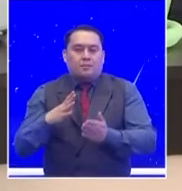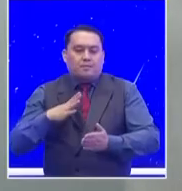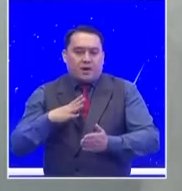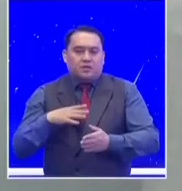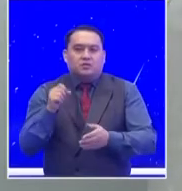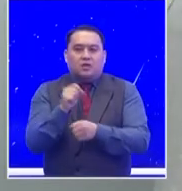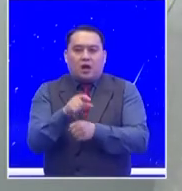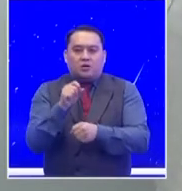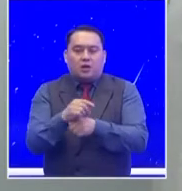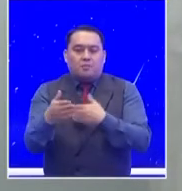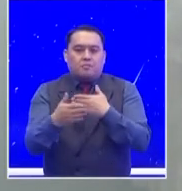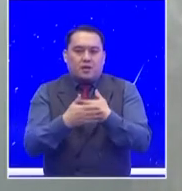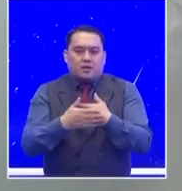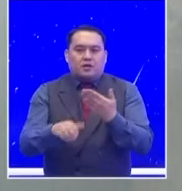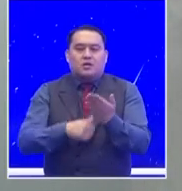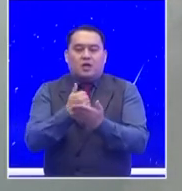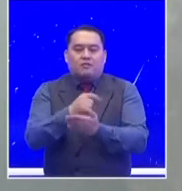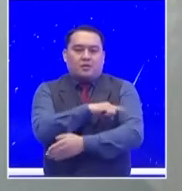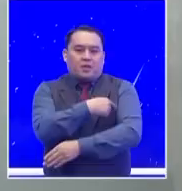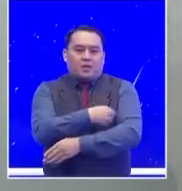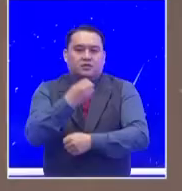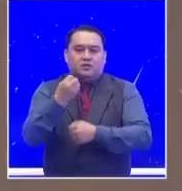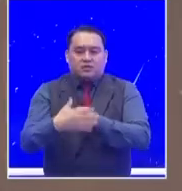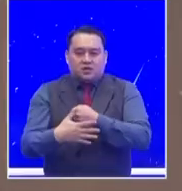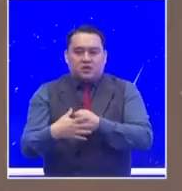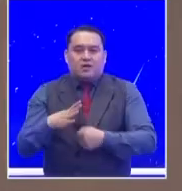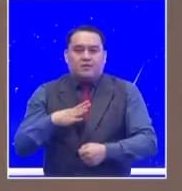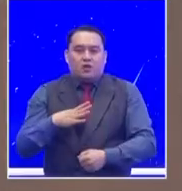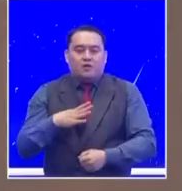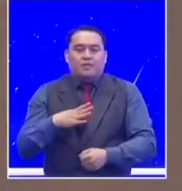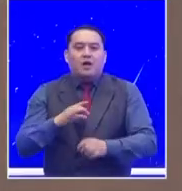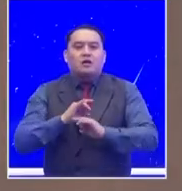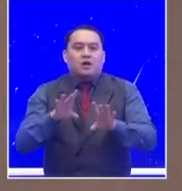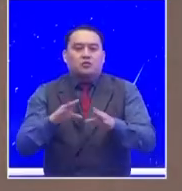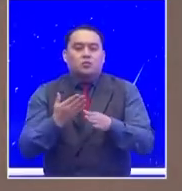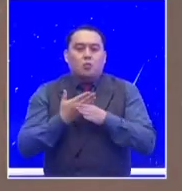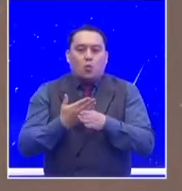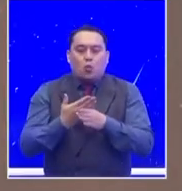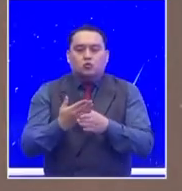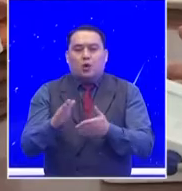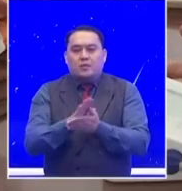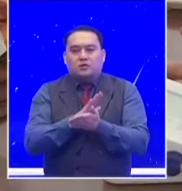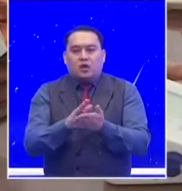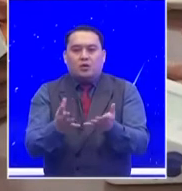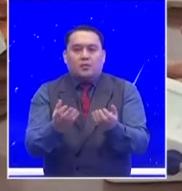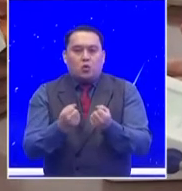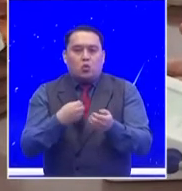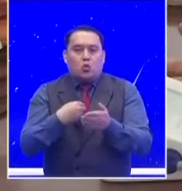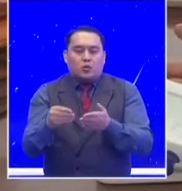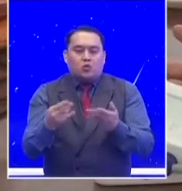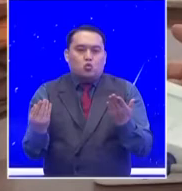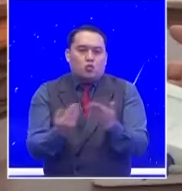эти задачи поставила перед собой и главврач медцентра отоклиника Гульнар Талдыбаева. Благодаря полученному гранту было приобретено